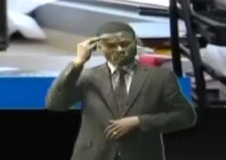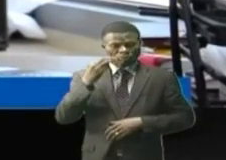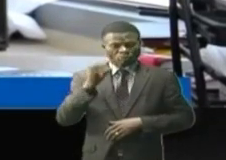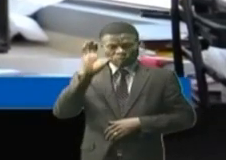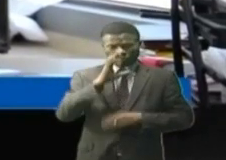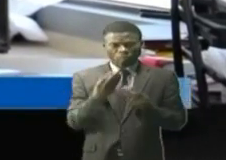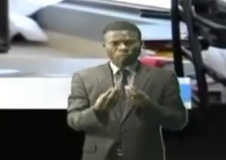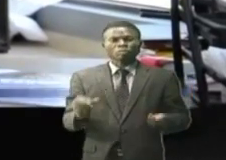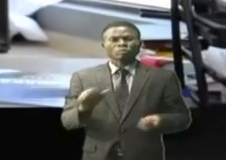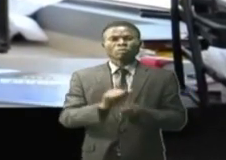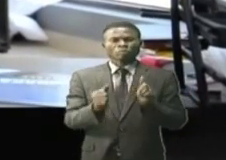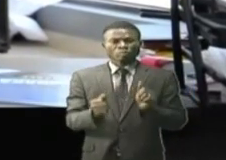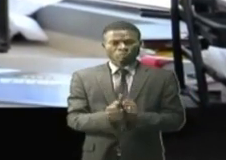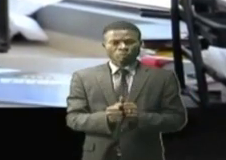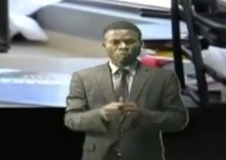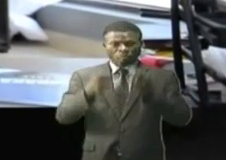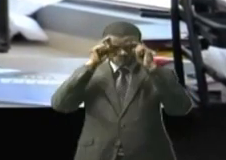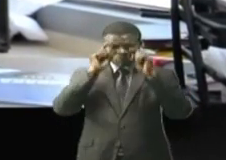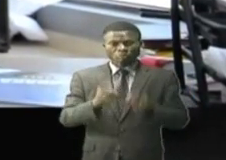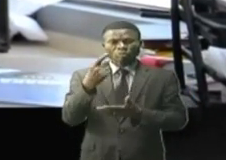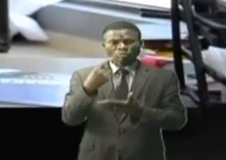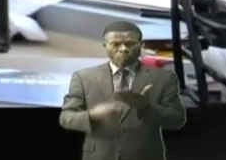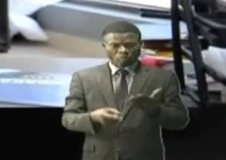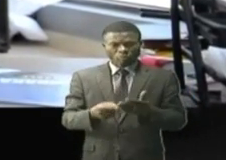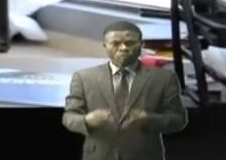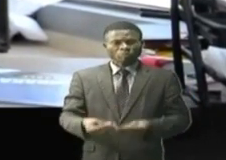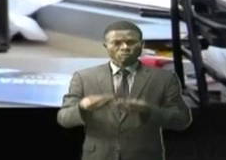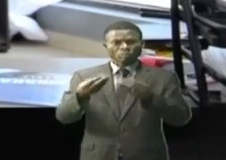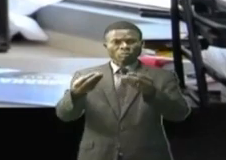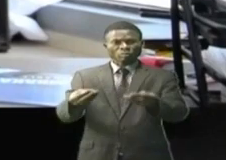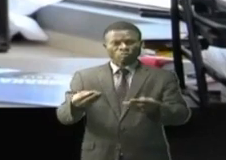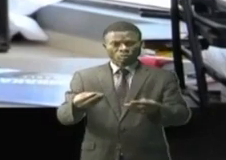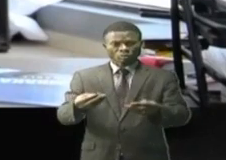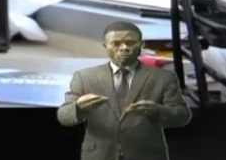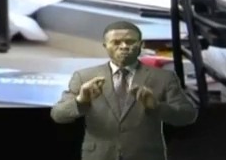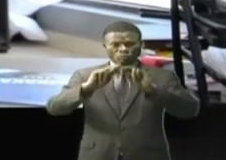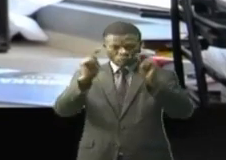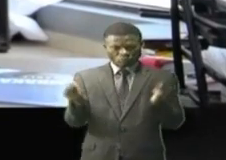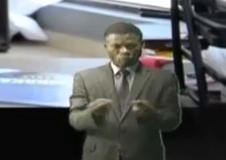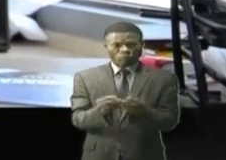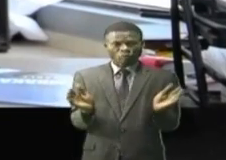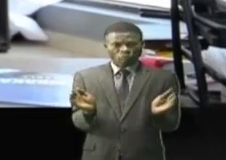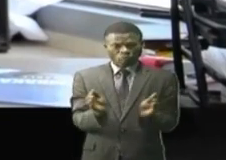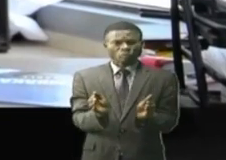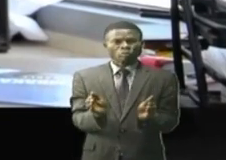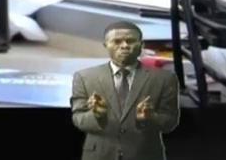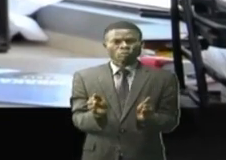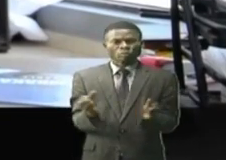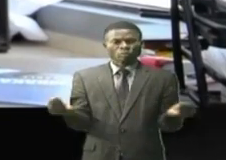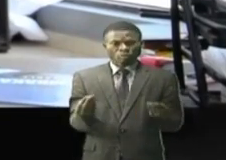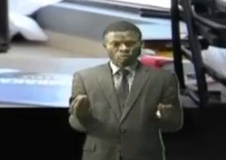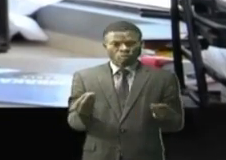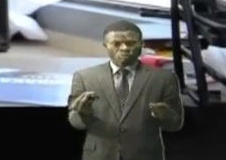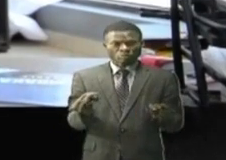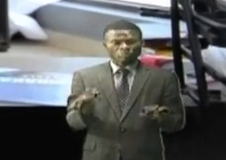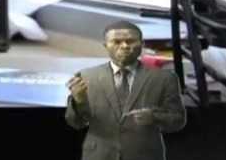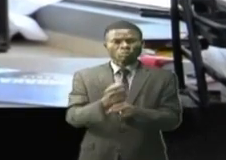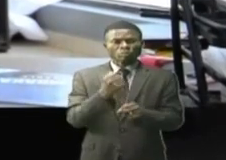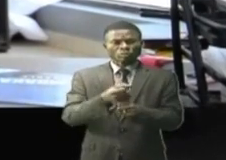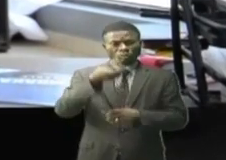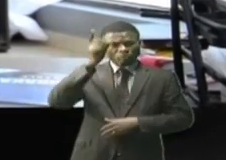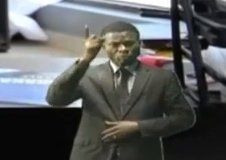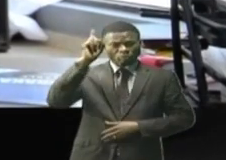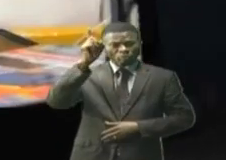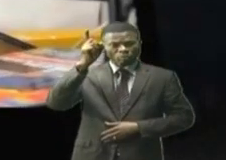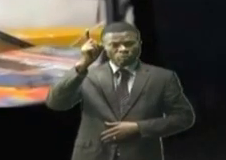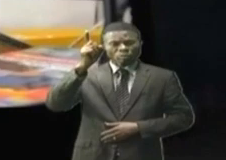la question. Il a été décidé la mise sur pied d'une commission qui aura pour